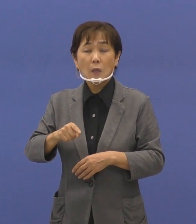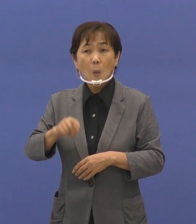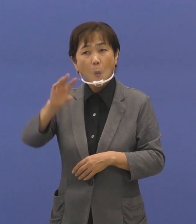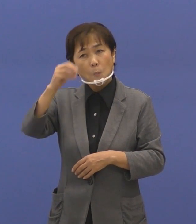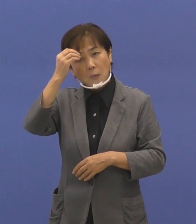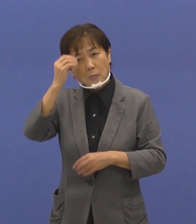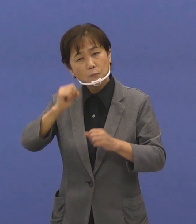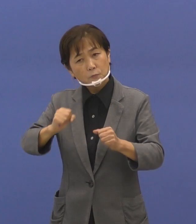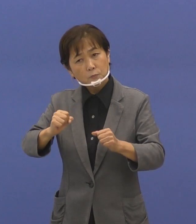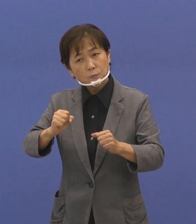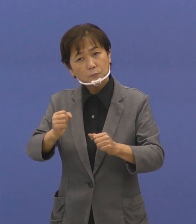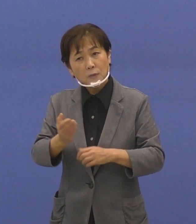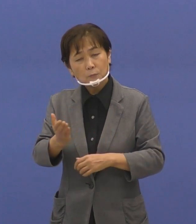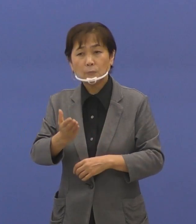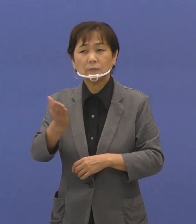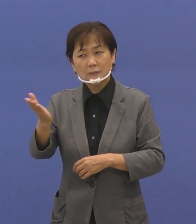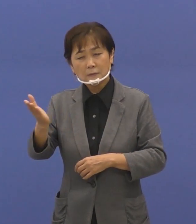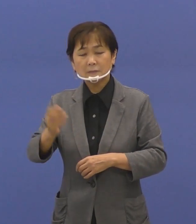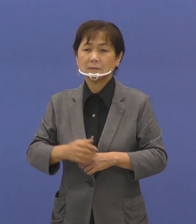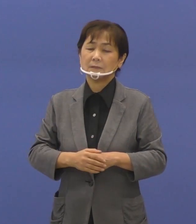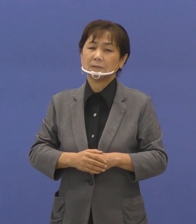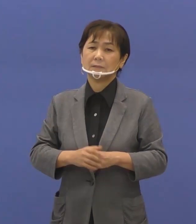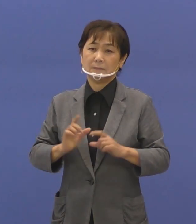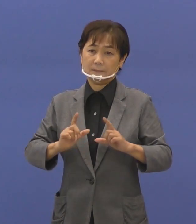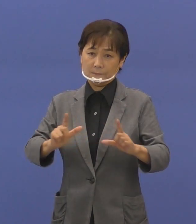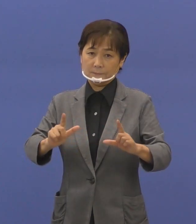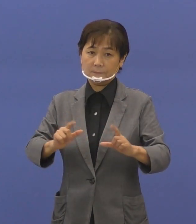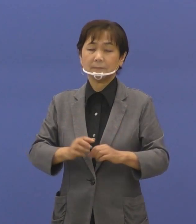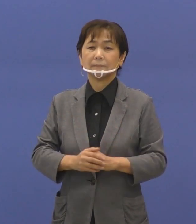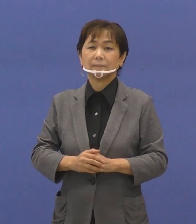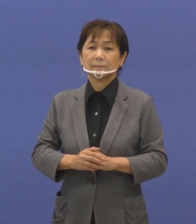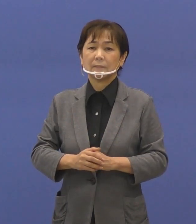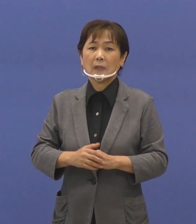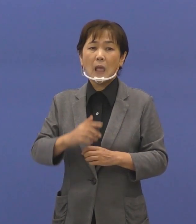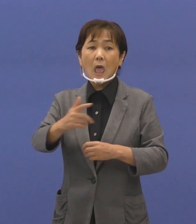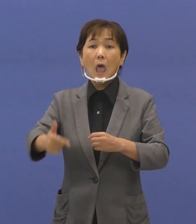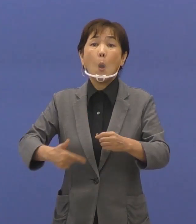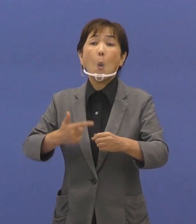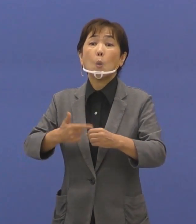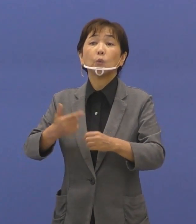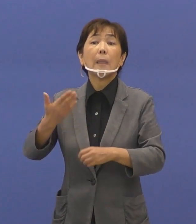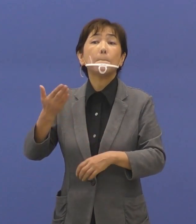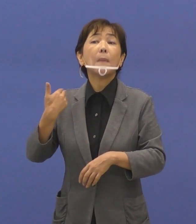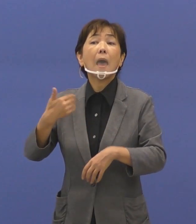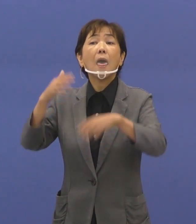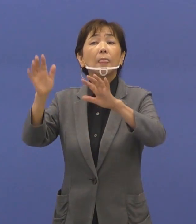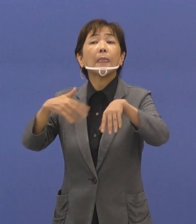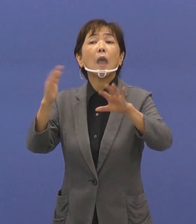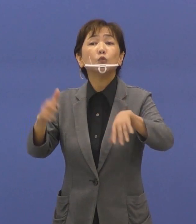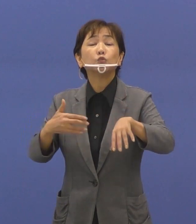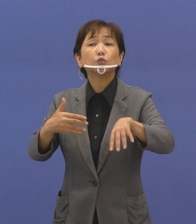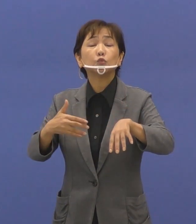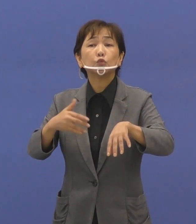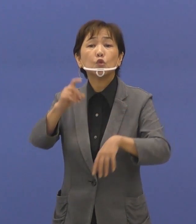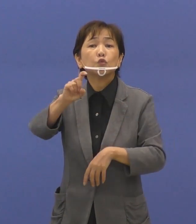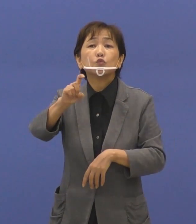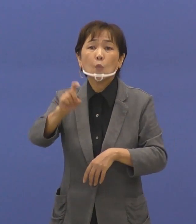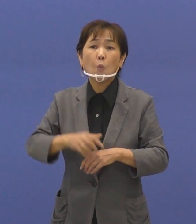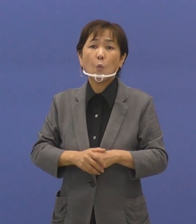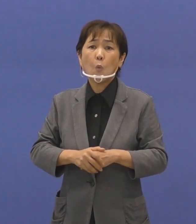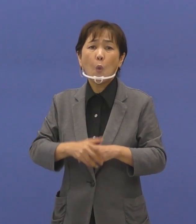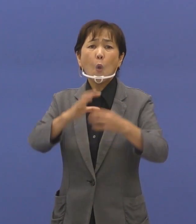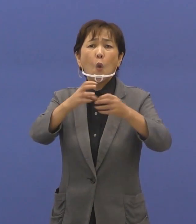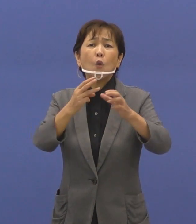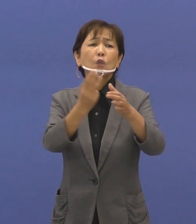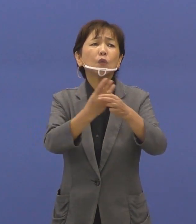はどのようにお考えになられていますか。 6年前の台風10号災害で岩泉町が全体